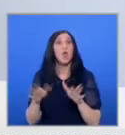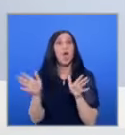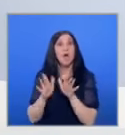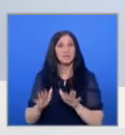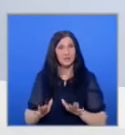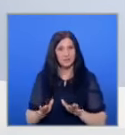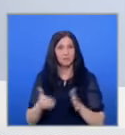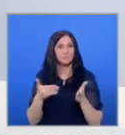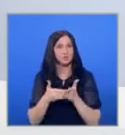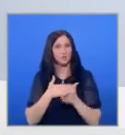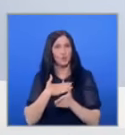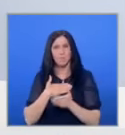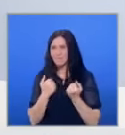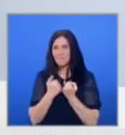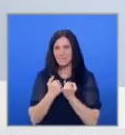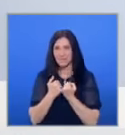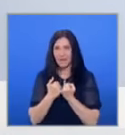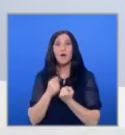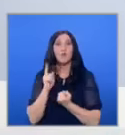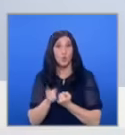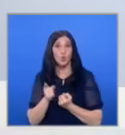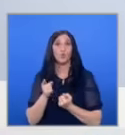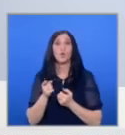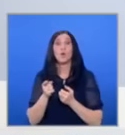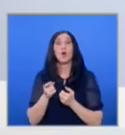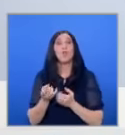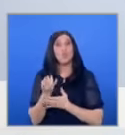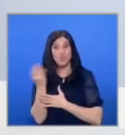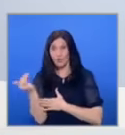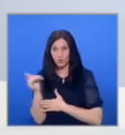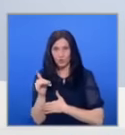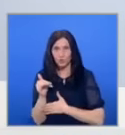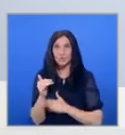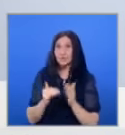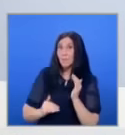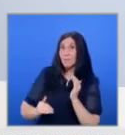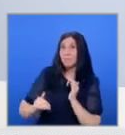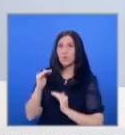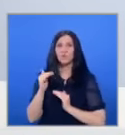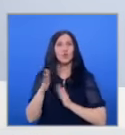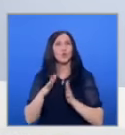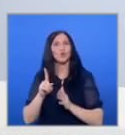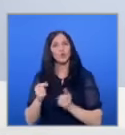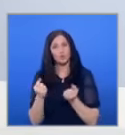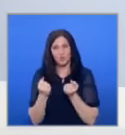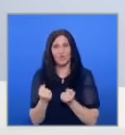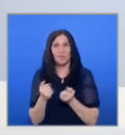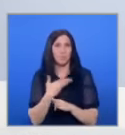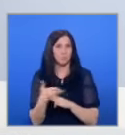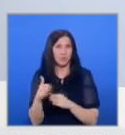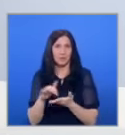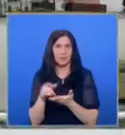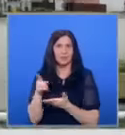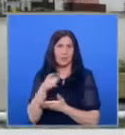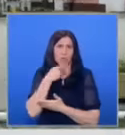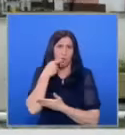есента, защото има места, в които населението, новодошлите, надвишават хората, които живеят по постоянен адрес там